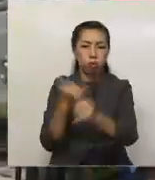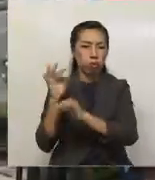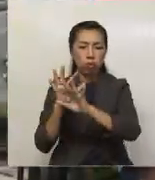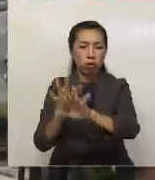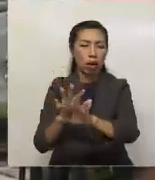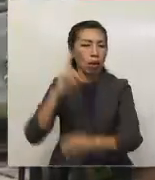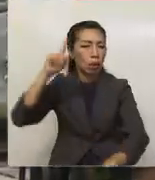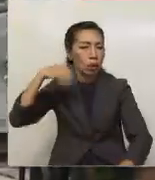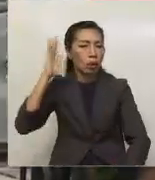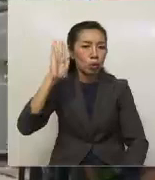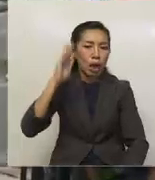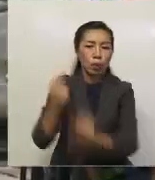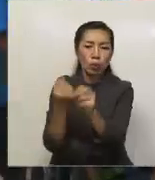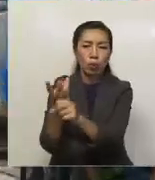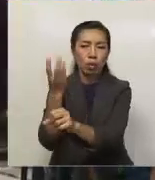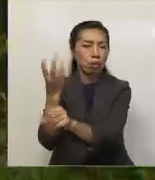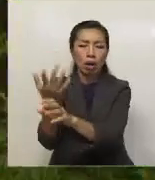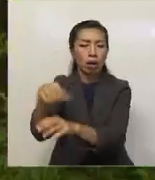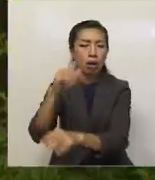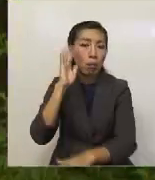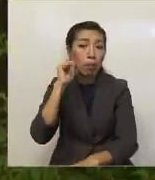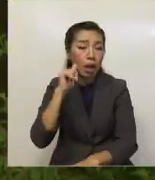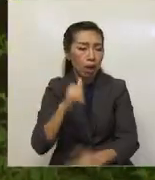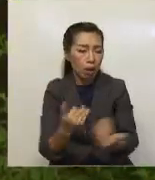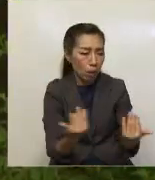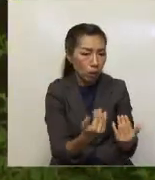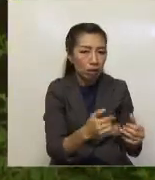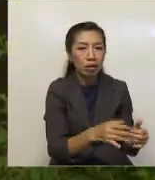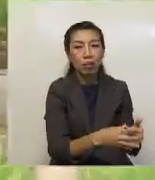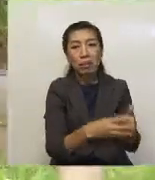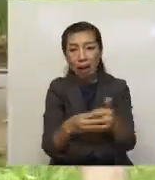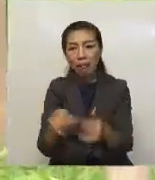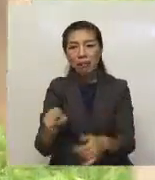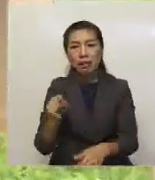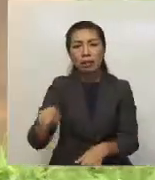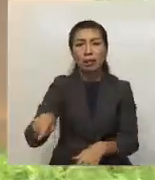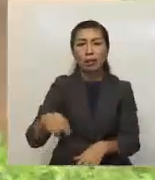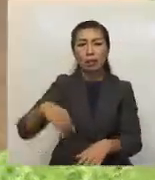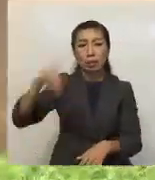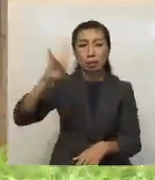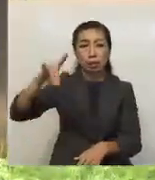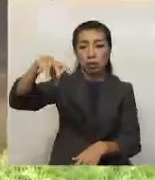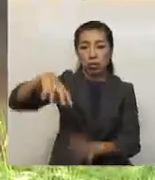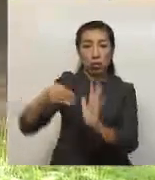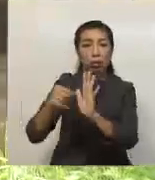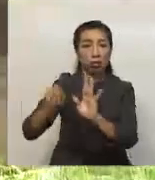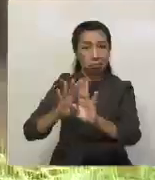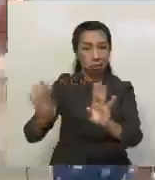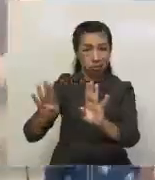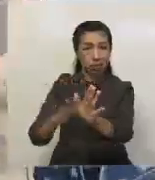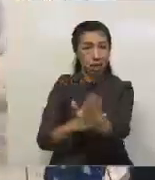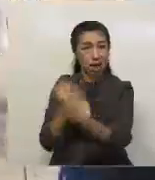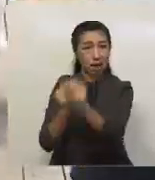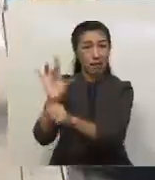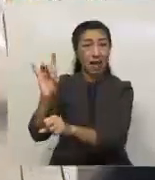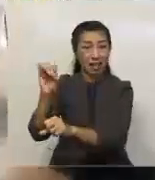พศทุกวัยจริงๆเพราะว่าอย่างคุณพ่อคุณแม่เนี่ยก็ต้องเคยไปเที่ยวอยู่แล้วเพราะว่าเปิดมา80ปีแล้วก็อยากจะพาลูกๆไปเที่ยว